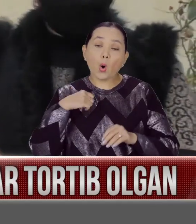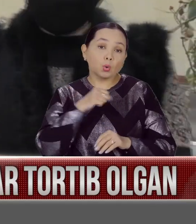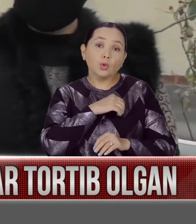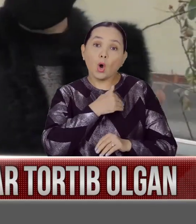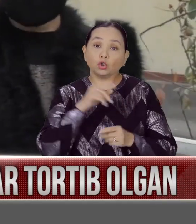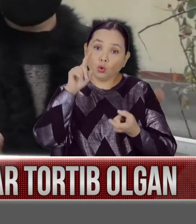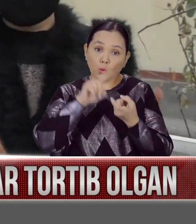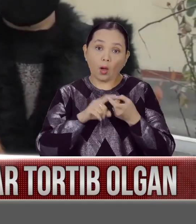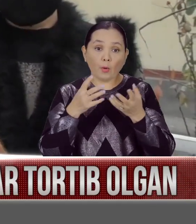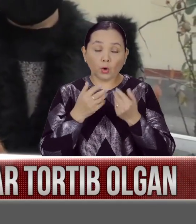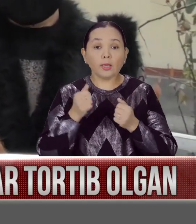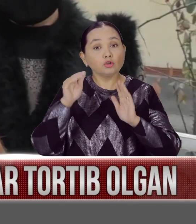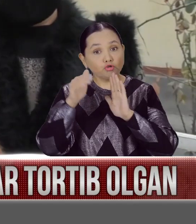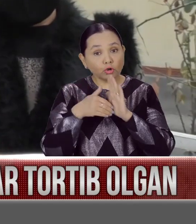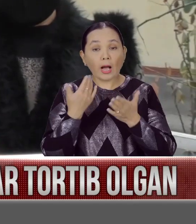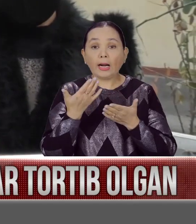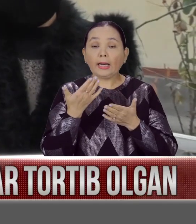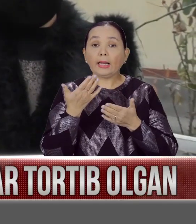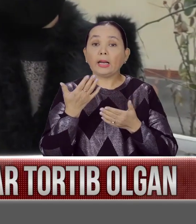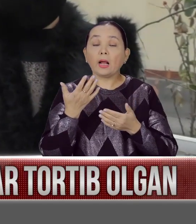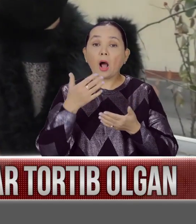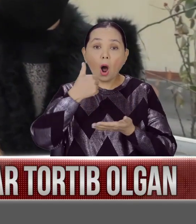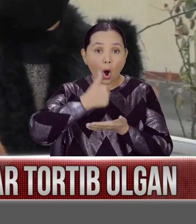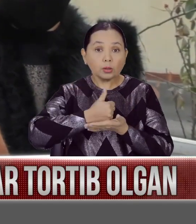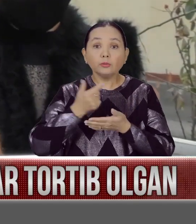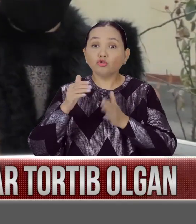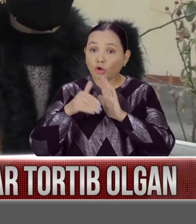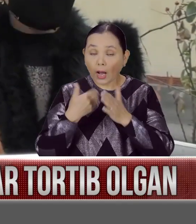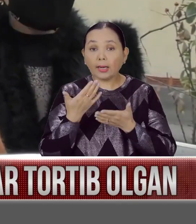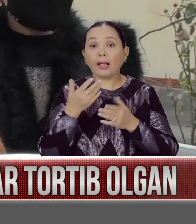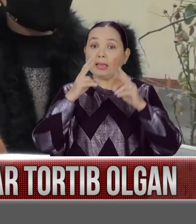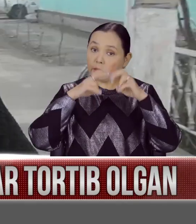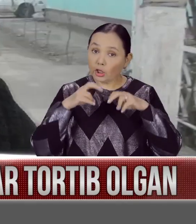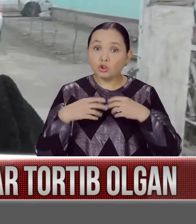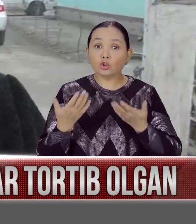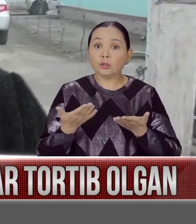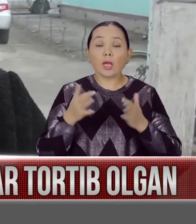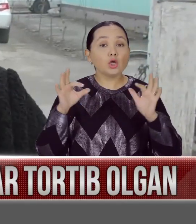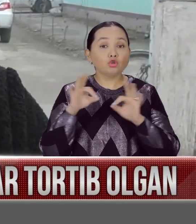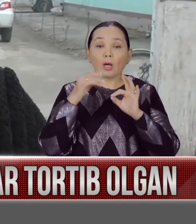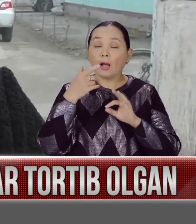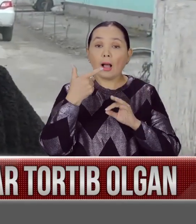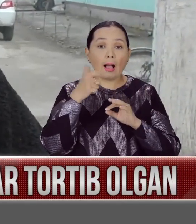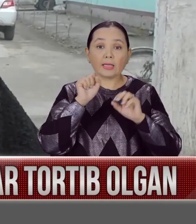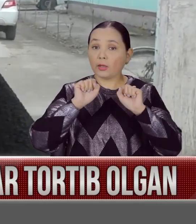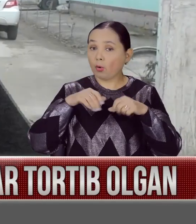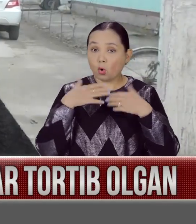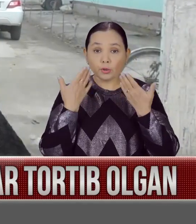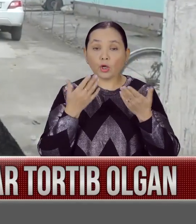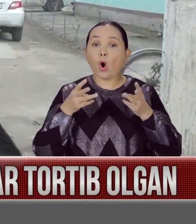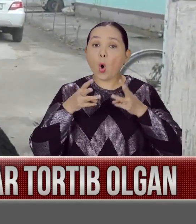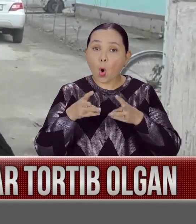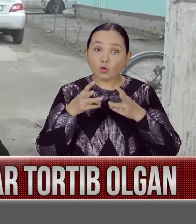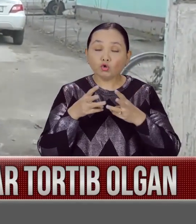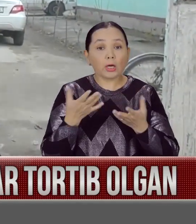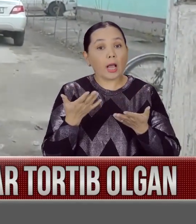xohishi bilan ulanmagan. Chaqiringlar qanday gaz odamini chaqiringlar, nimani chaqiringlar, tekshirsin. Hech qanaqa gaz imkoniyatimiz yo'q. O'choqqa